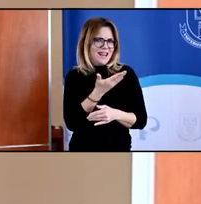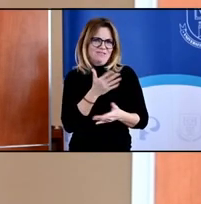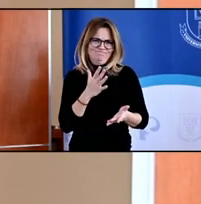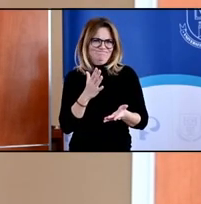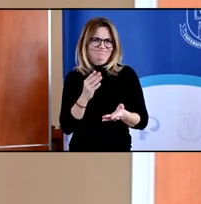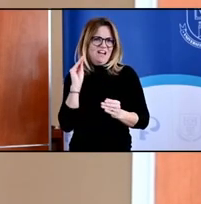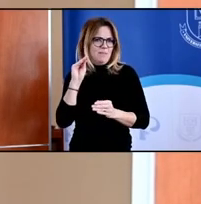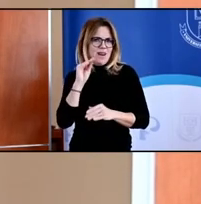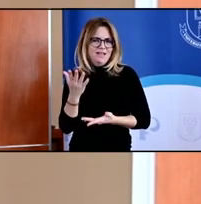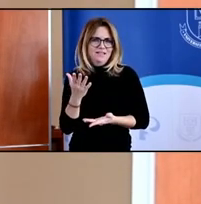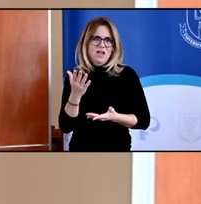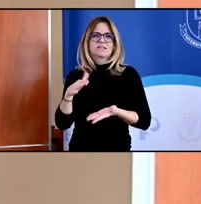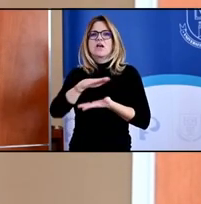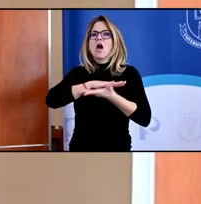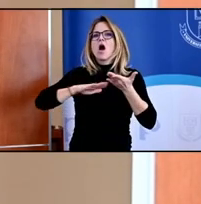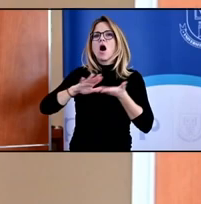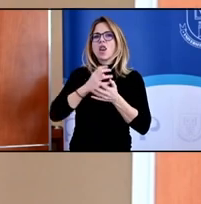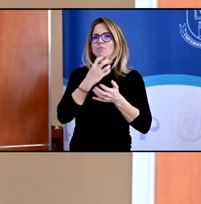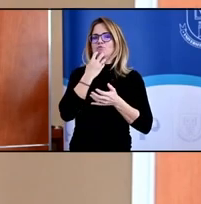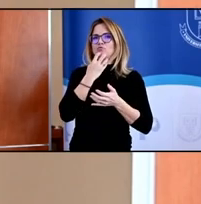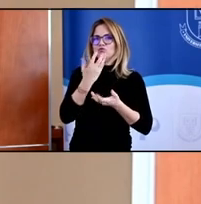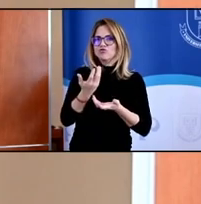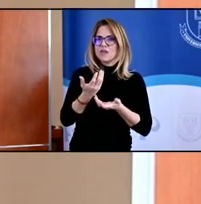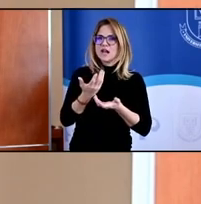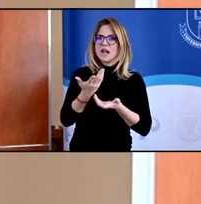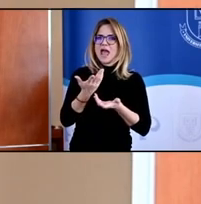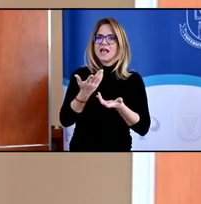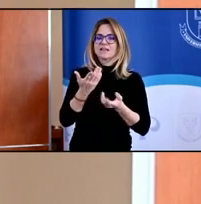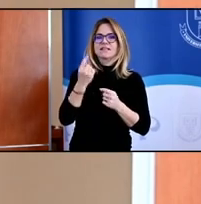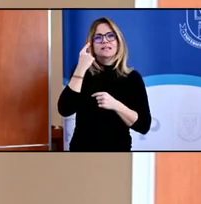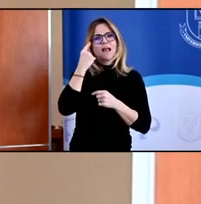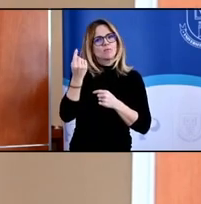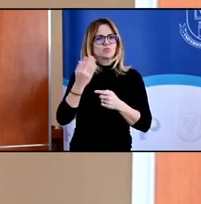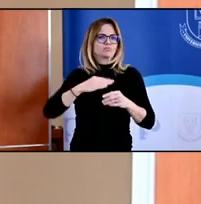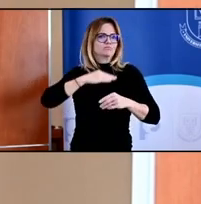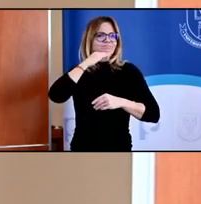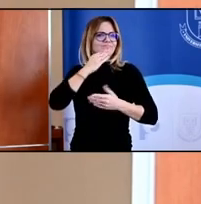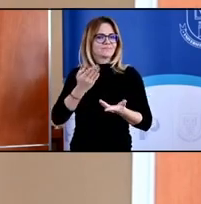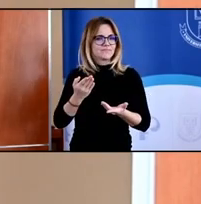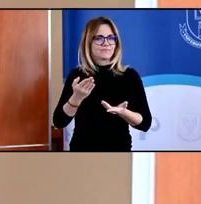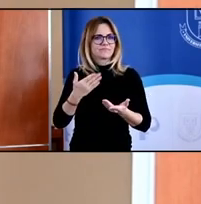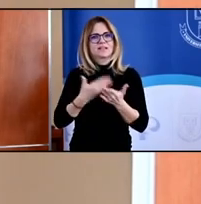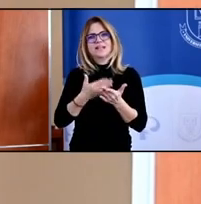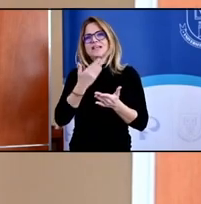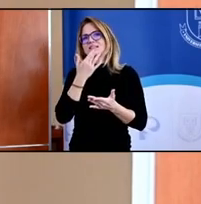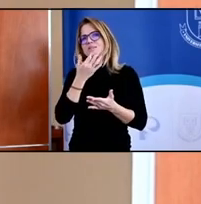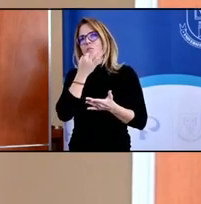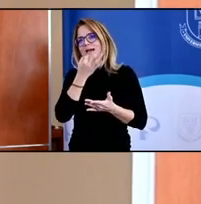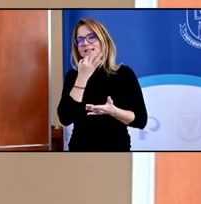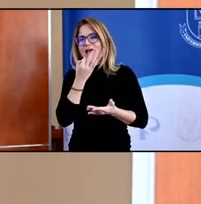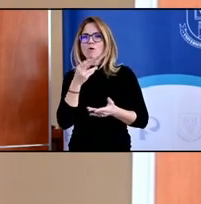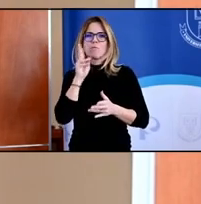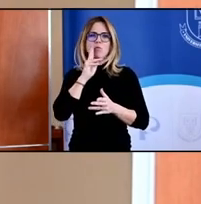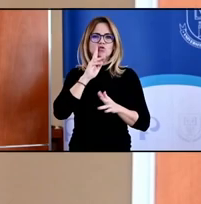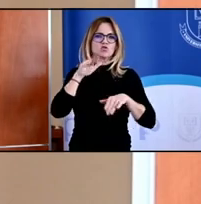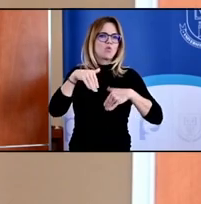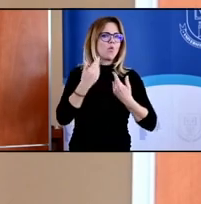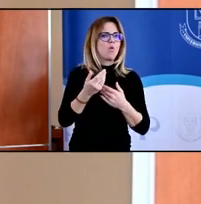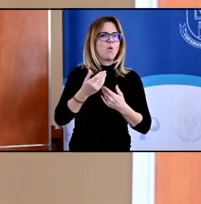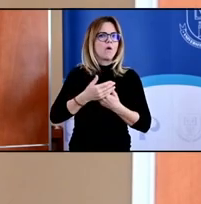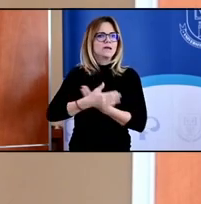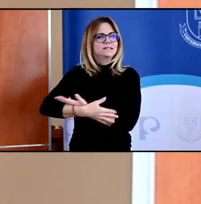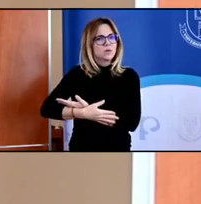nem itt is az alapszükségletek sokszor nem tud nem tudják kielégíteni legyen szó mosdóról etetésről árnyékról